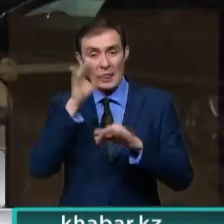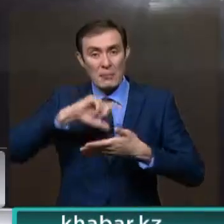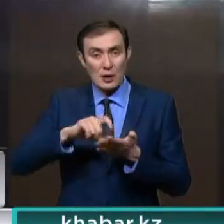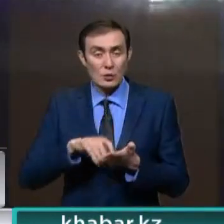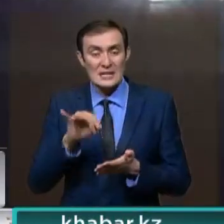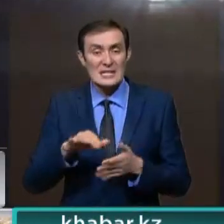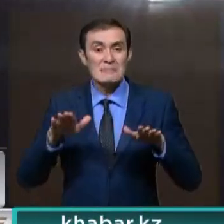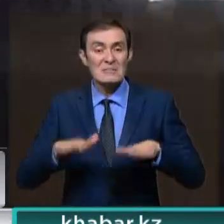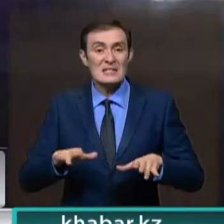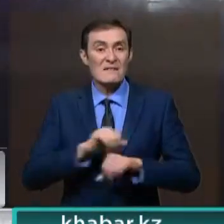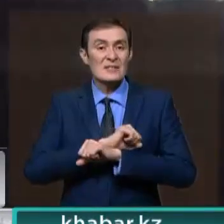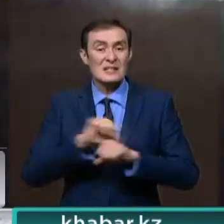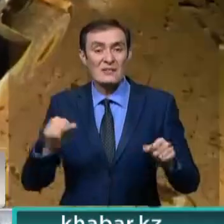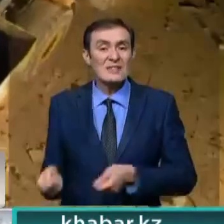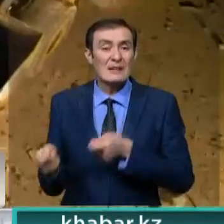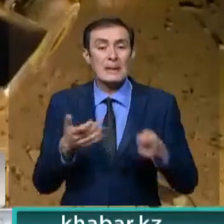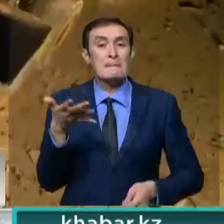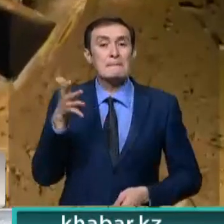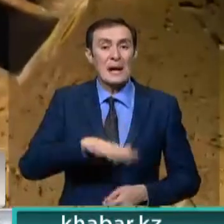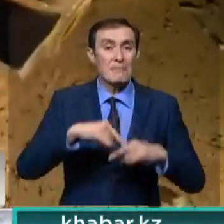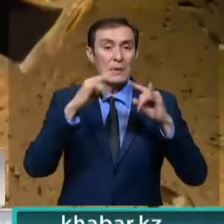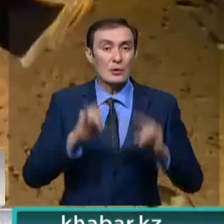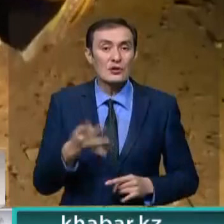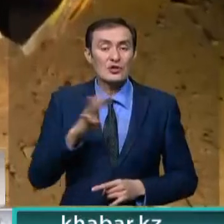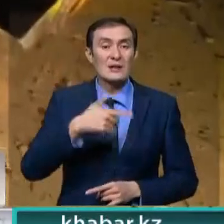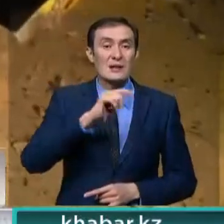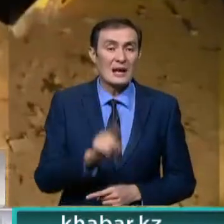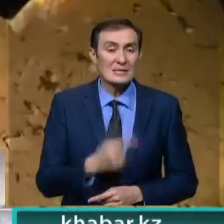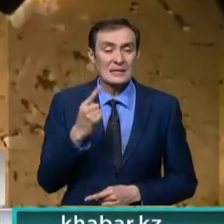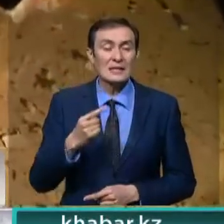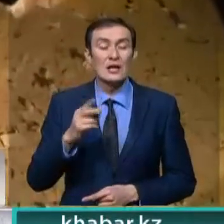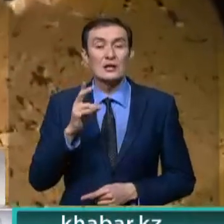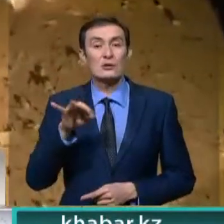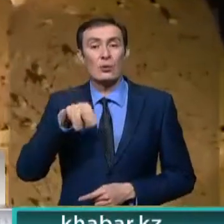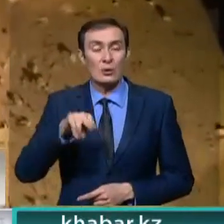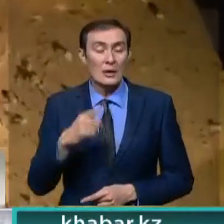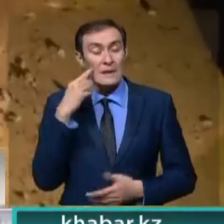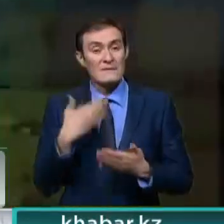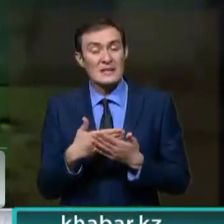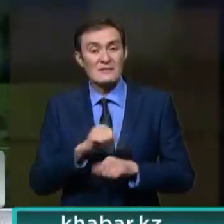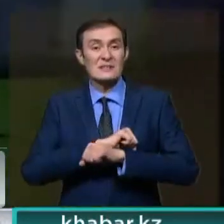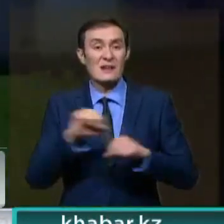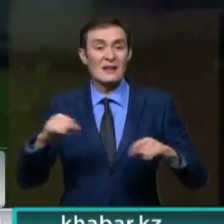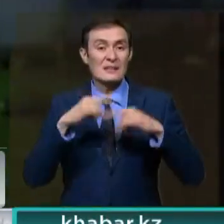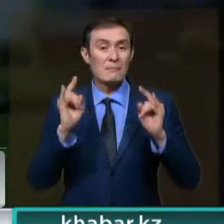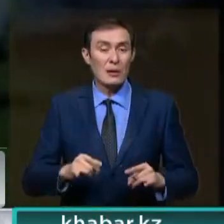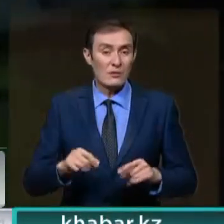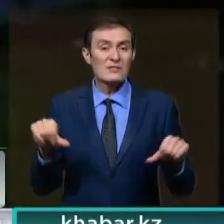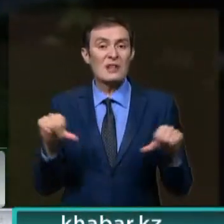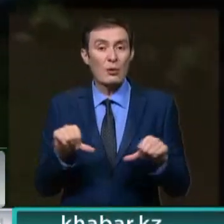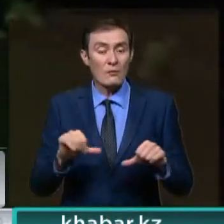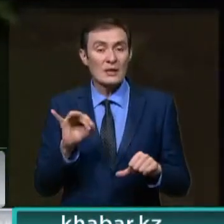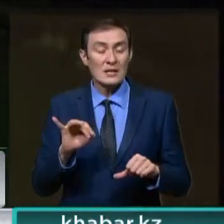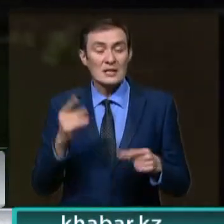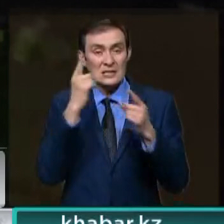с места взрыва извлекли 5 баллонов, 4 газовых и 1 кислородный. По одной из версий, взорвался баллон в столовой, и,